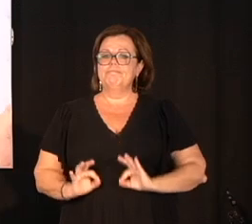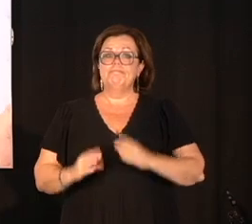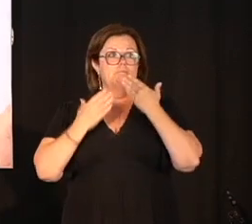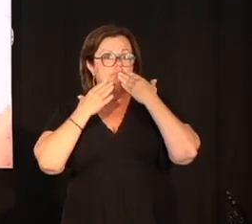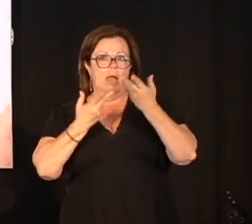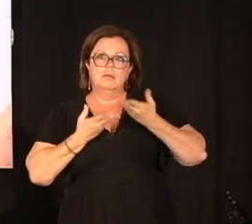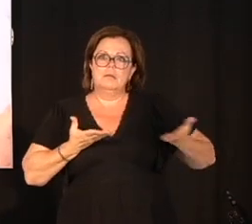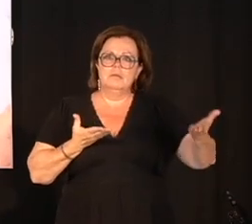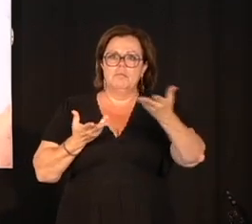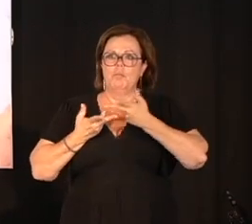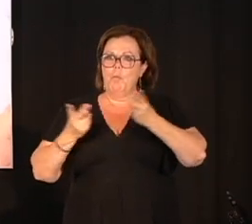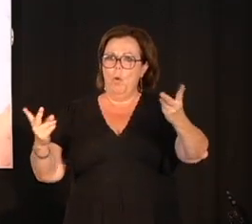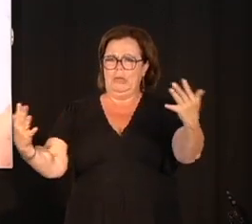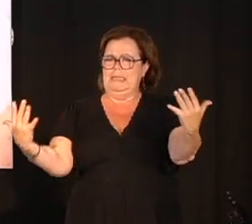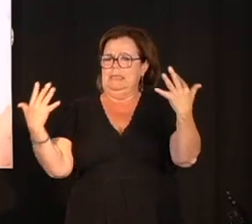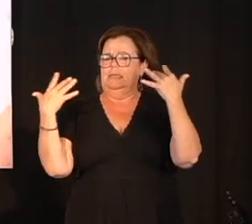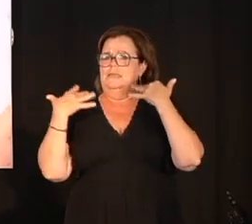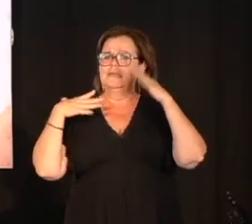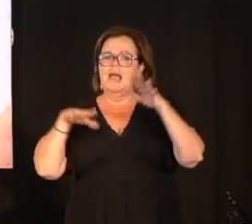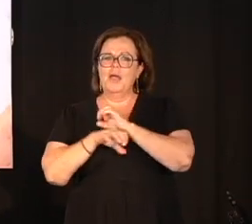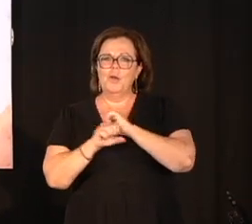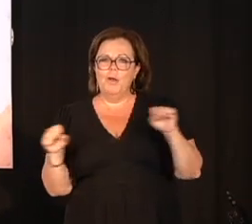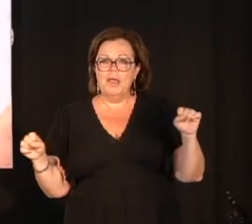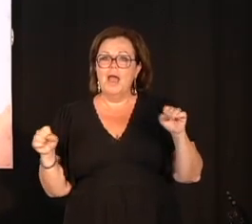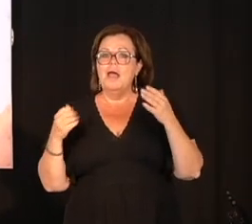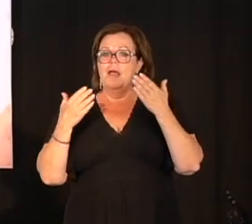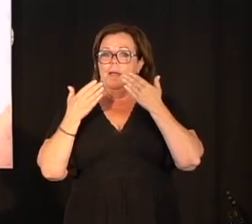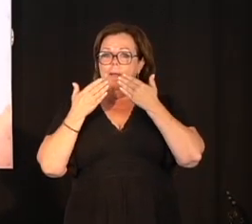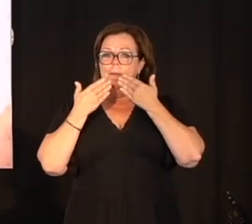de l'accueil extraordinaire qui a été fait, et puis